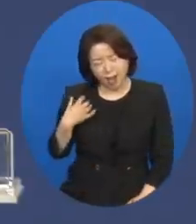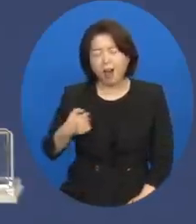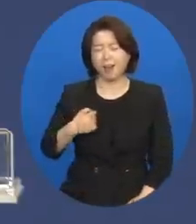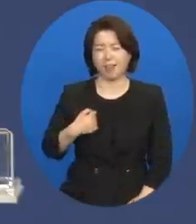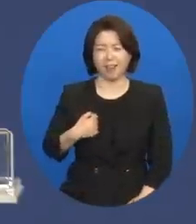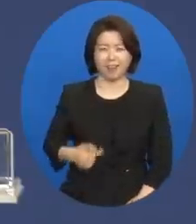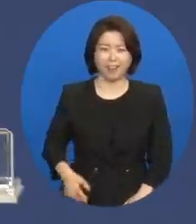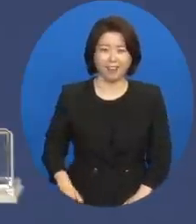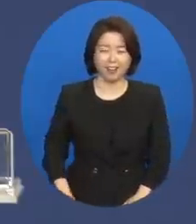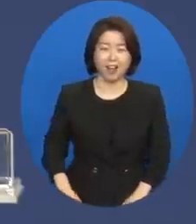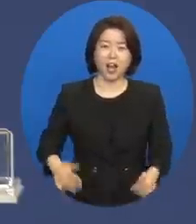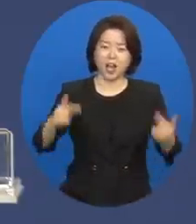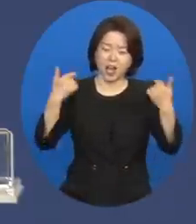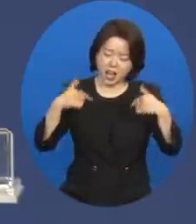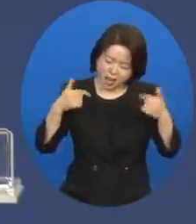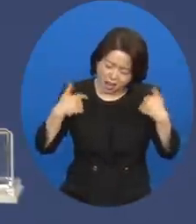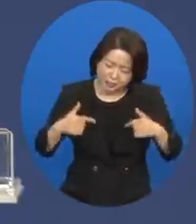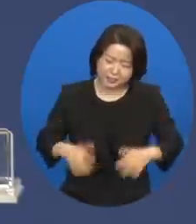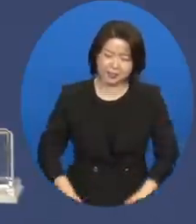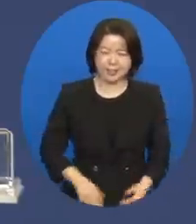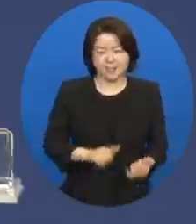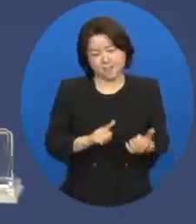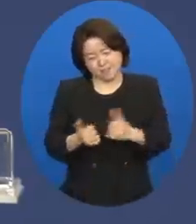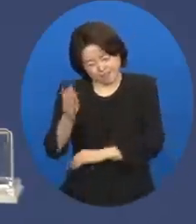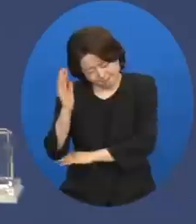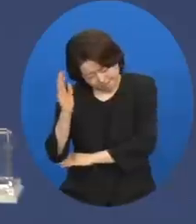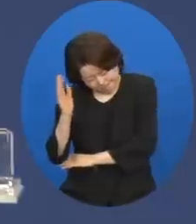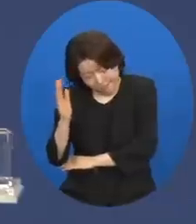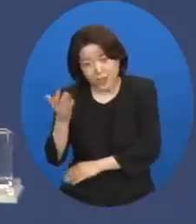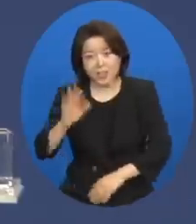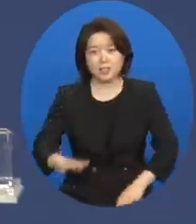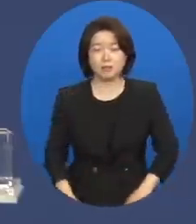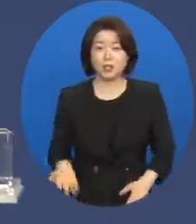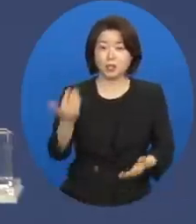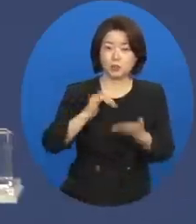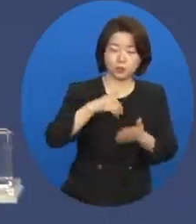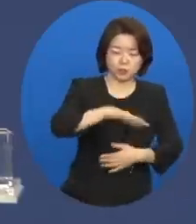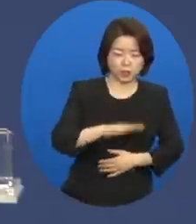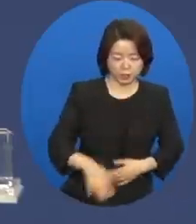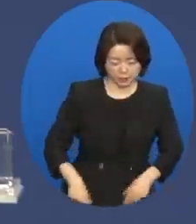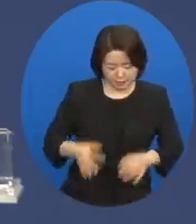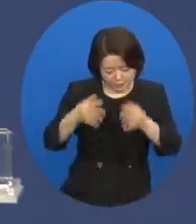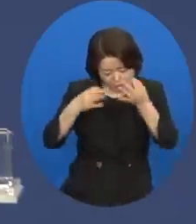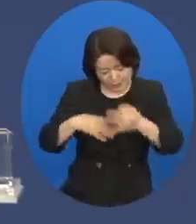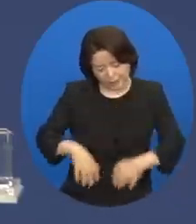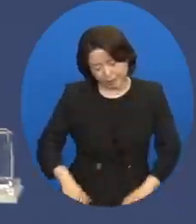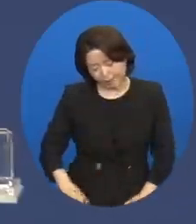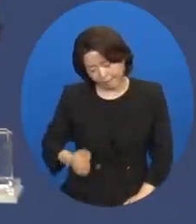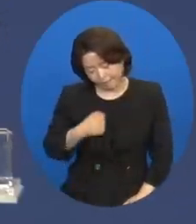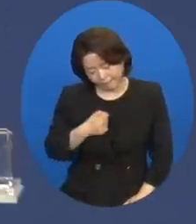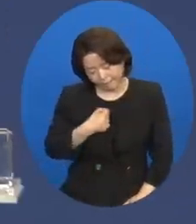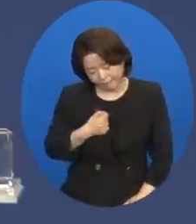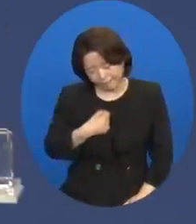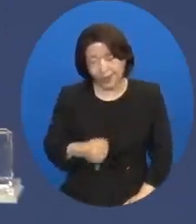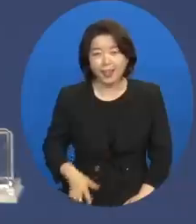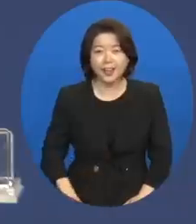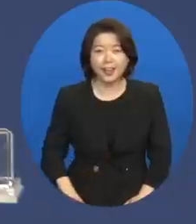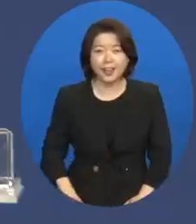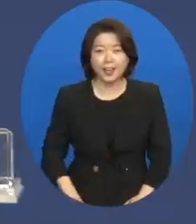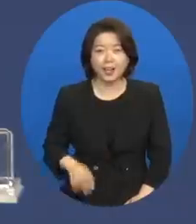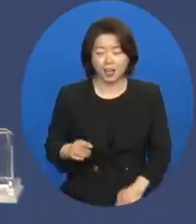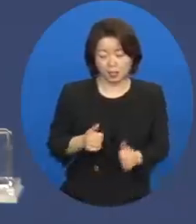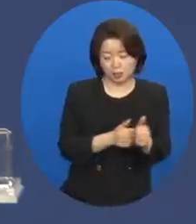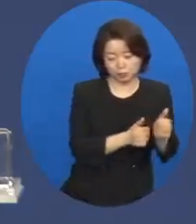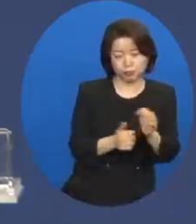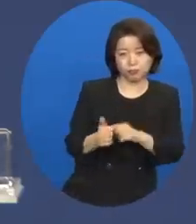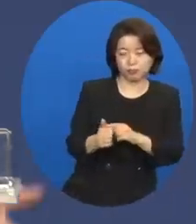보니까 늘 죽으라고 해놓고도 난 돌아가면서 막 자책이 생기는 거예요 그러고 늘 그냥 보좌관이라고